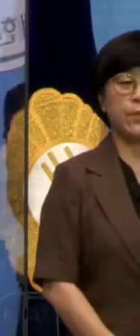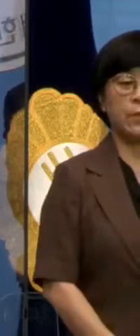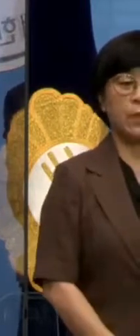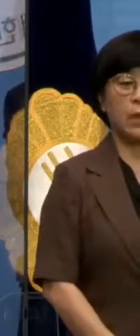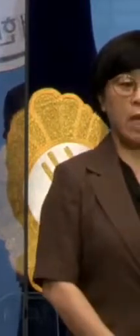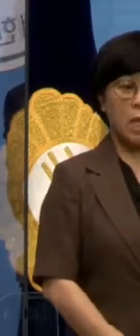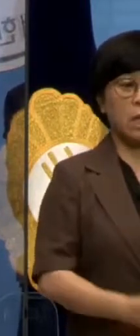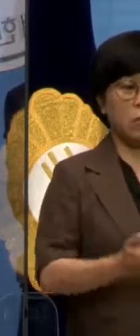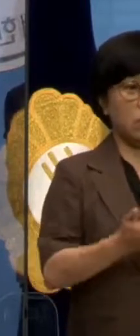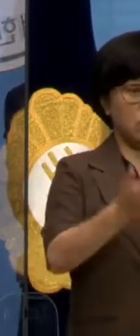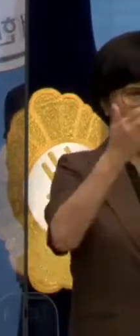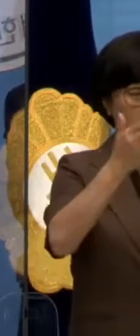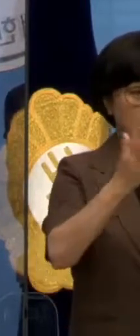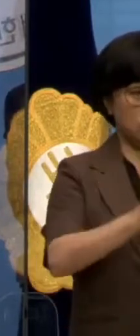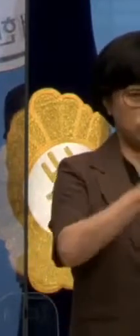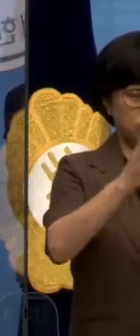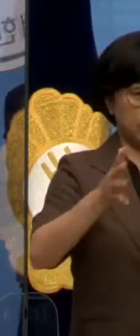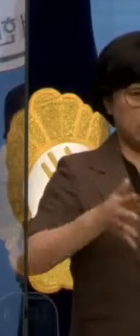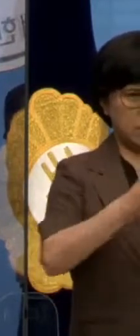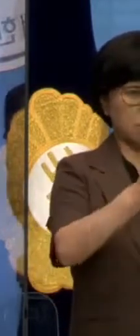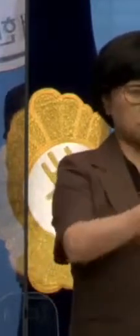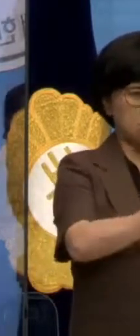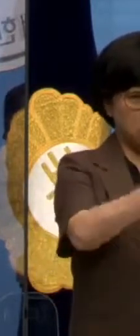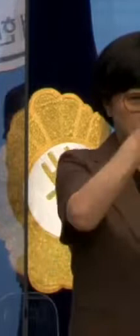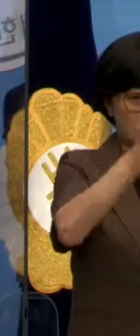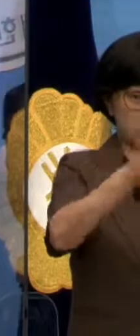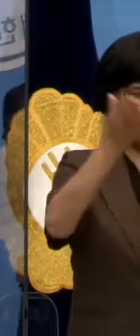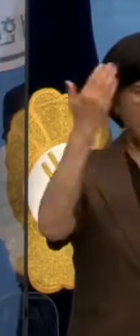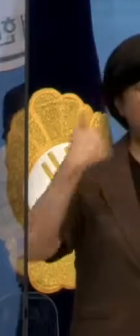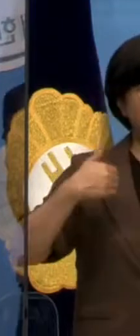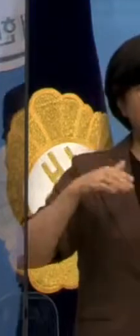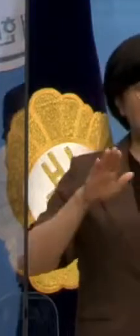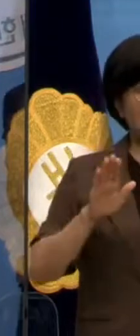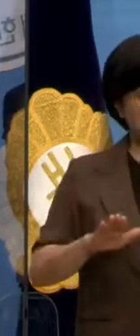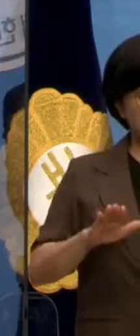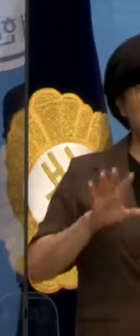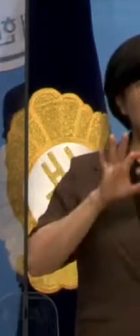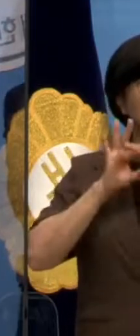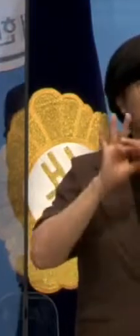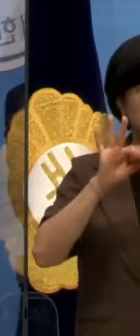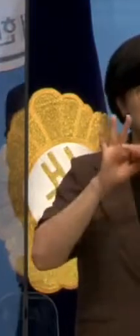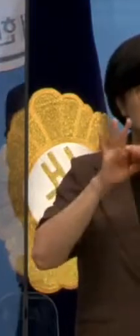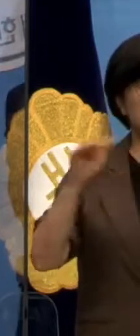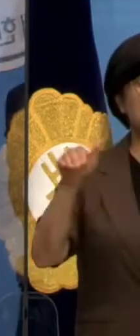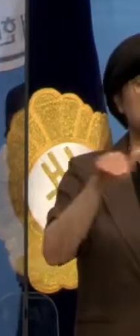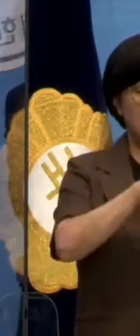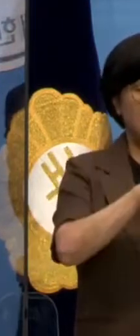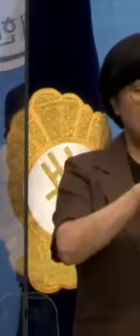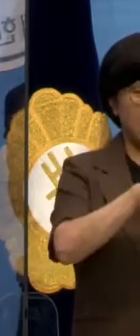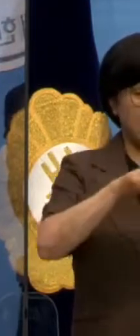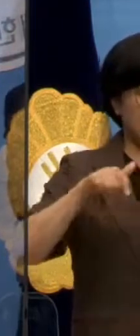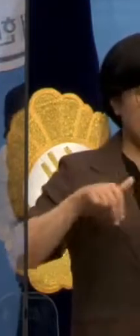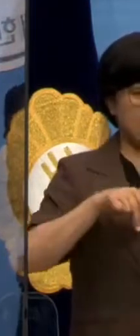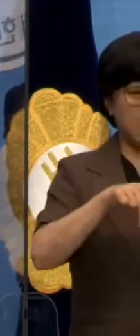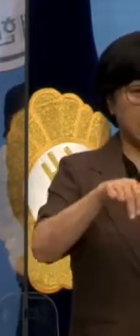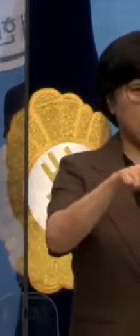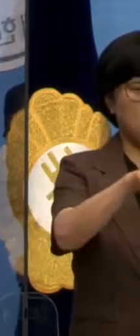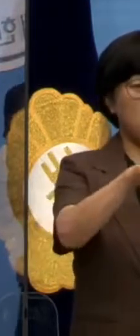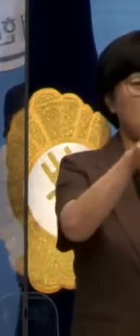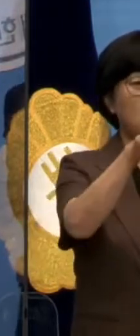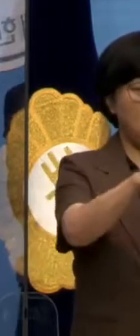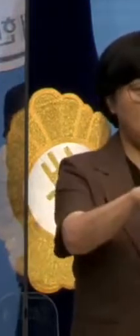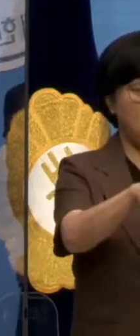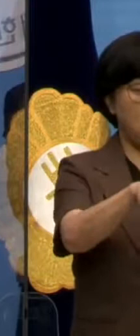이 숲길은 도심과 도심, 과거와 현재를 잇는 문화의 산책로로서